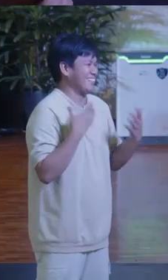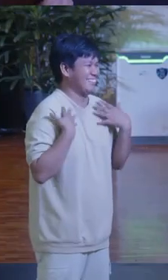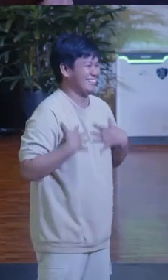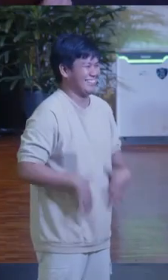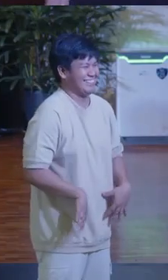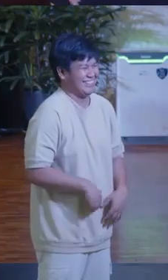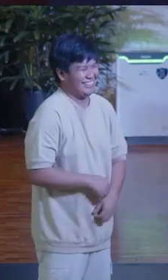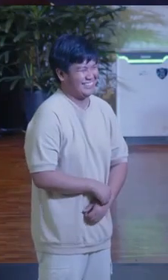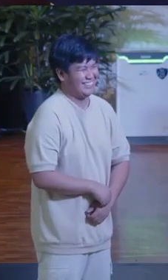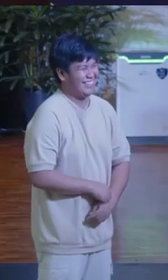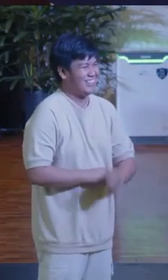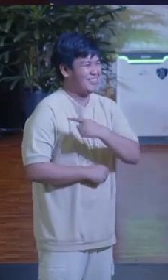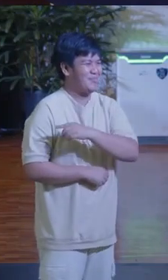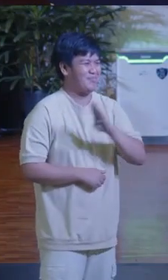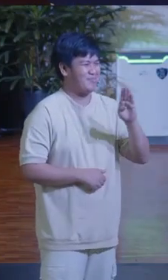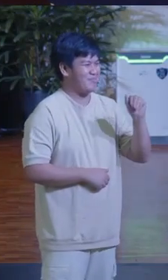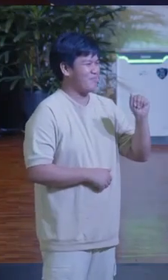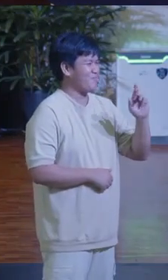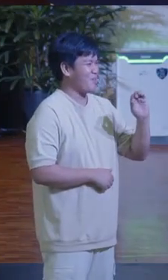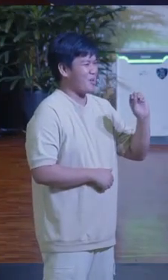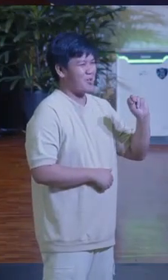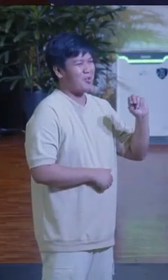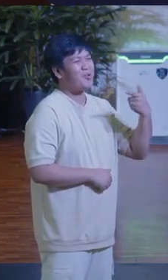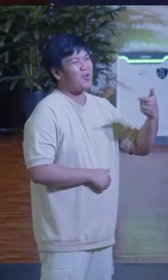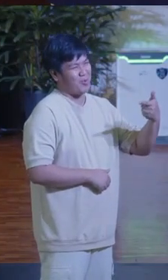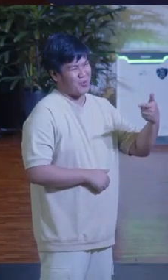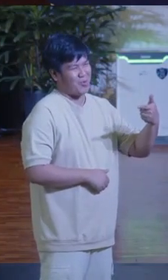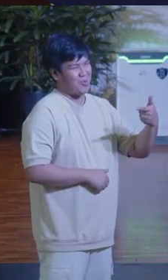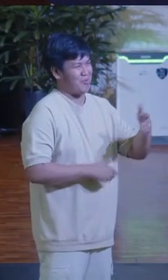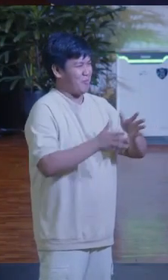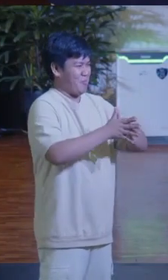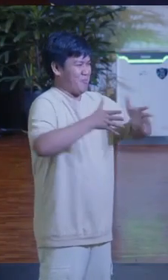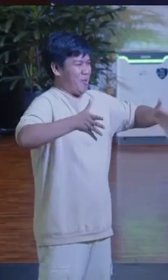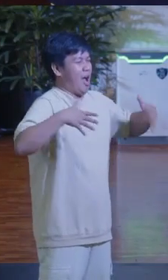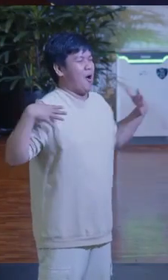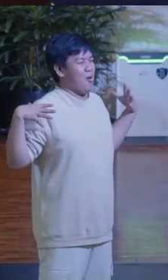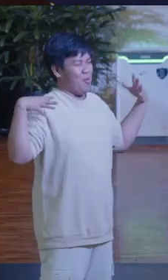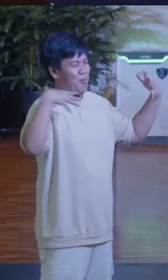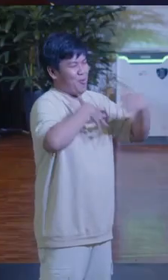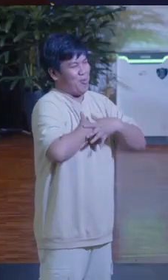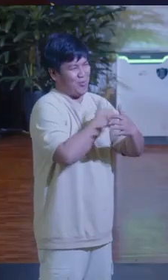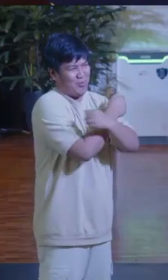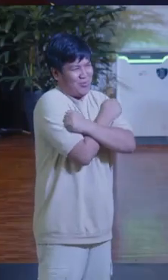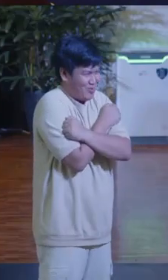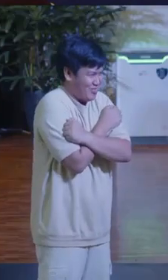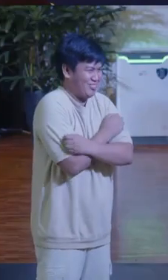At least yung barong, parang kumot yan, laki, di ba? Nakita